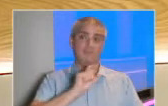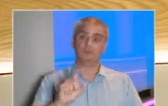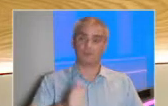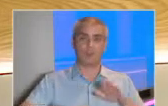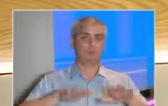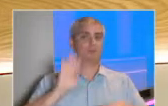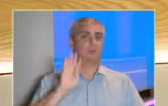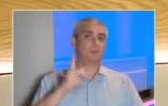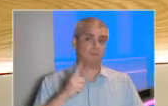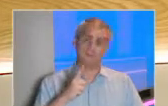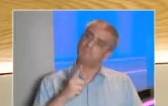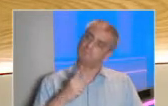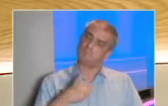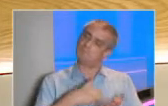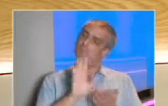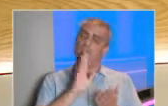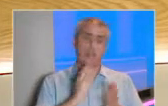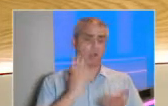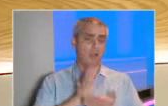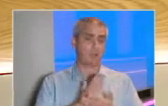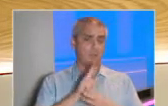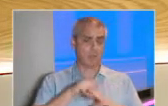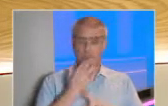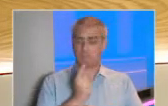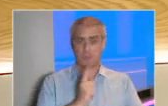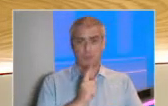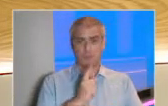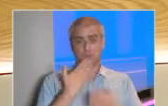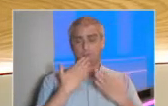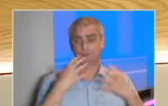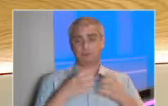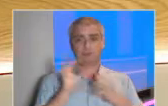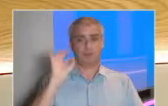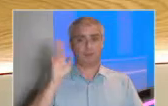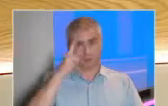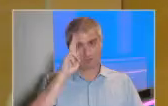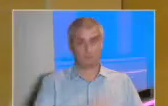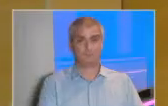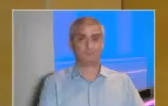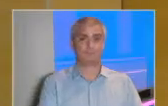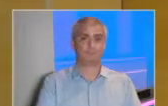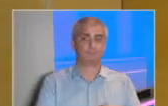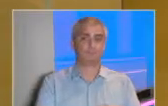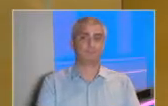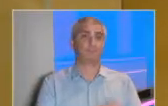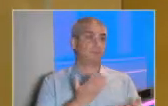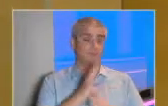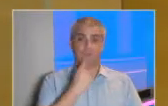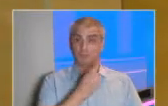ראש הממשלה נתניהו דחה את האולטימטום לאחר דקות אחדות בישיבת הסיעה שלו. הנה. ביחס